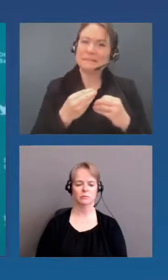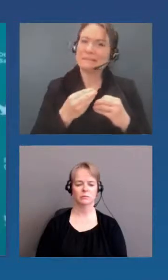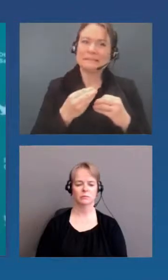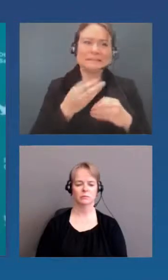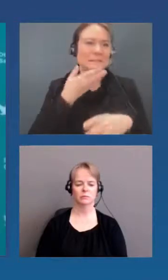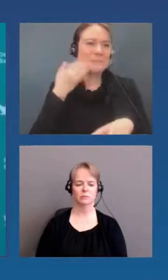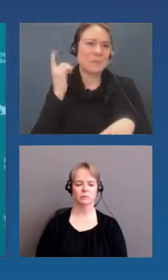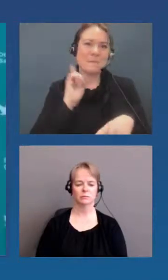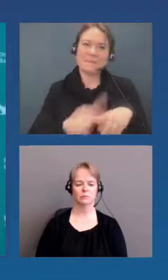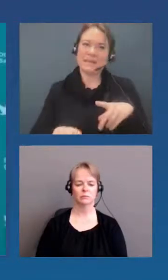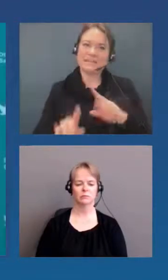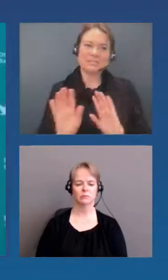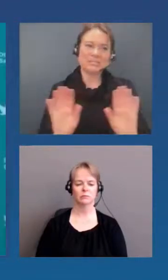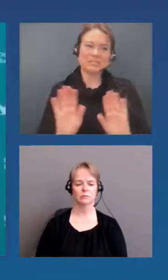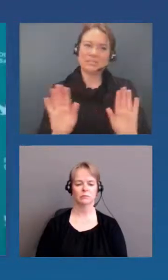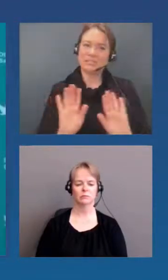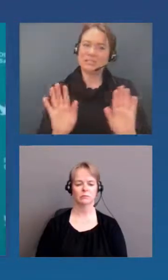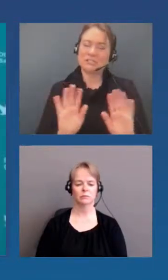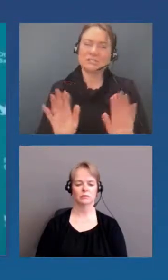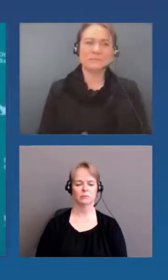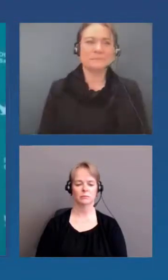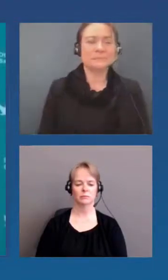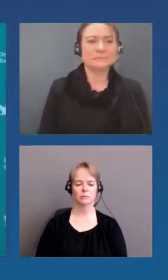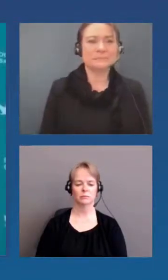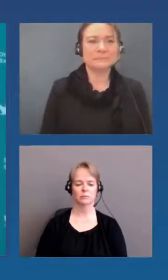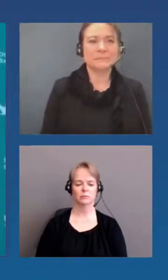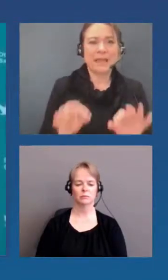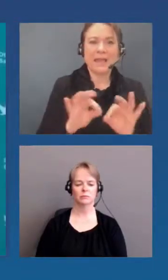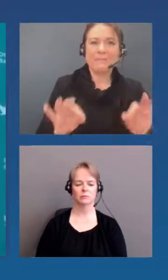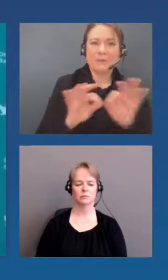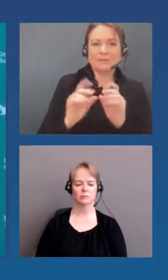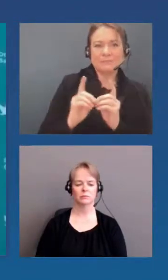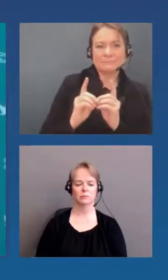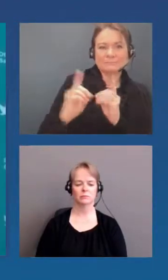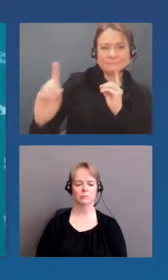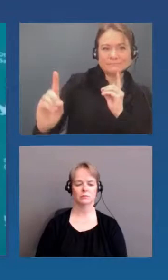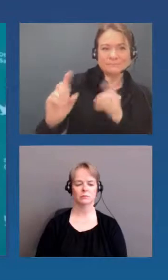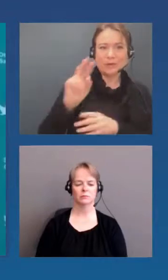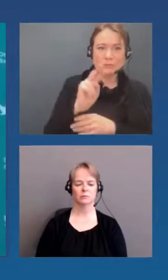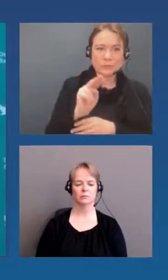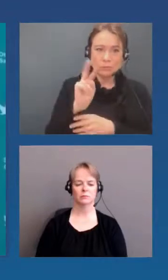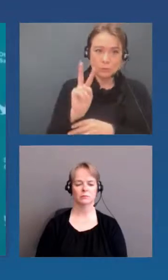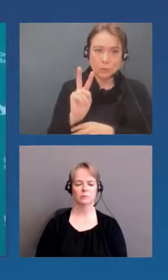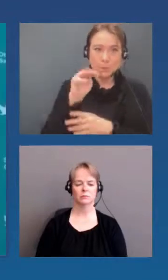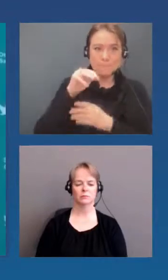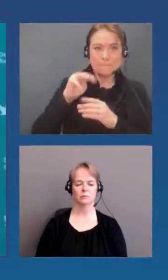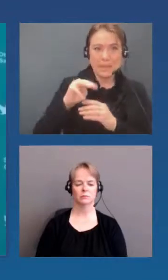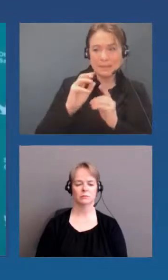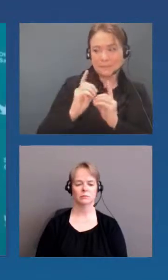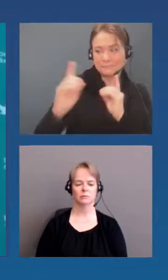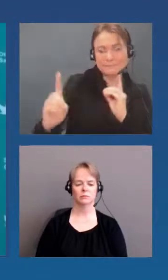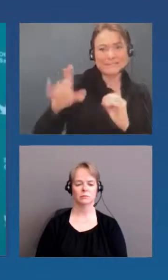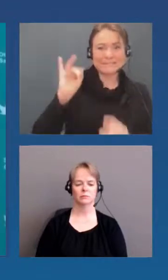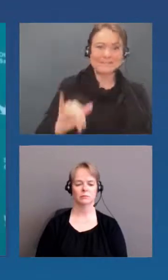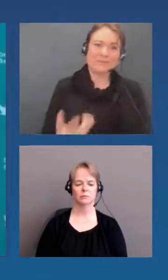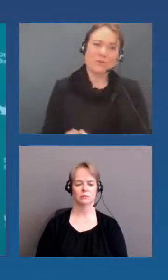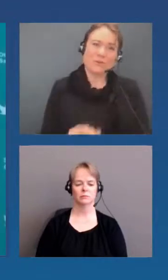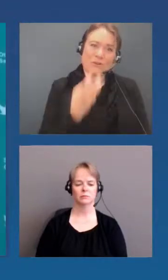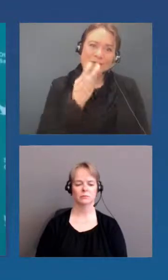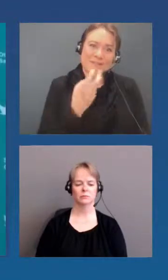plus proches, près de 2 mètres, ça crée, c'est les situations comme ça qui créent le risque.